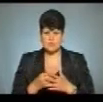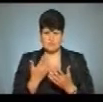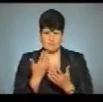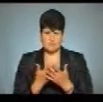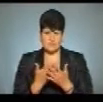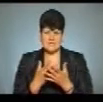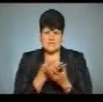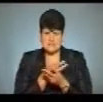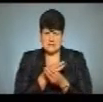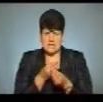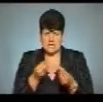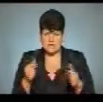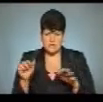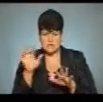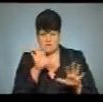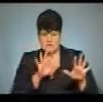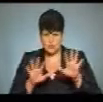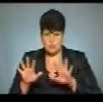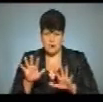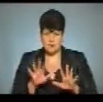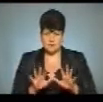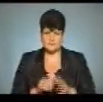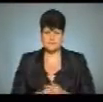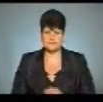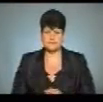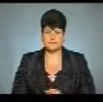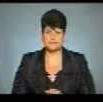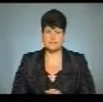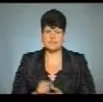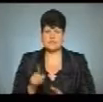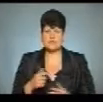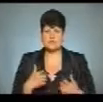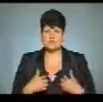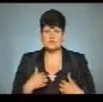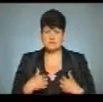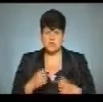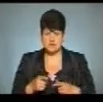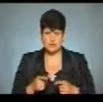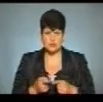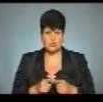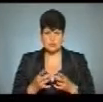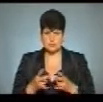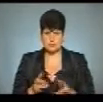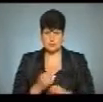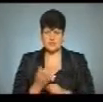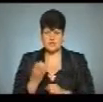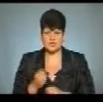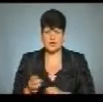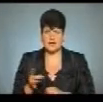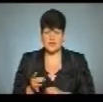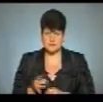зникаючи у суцільній сірій пелені туману. Ще раз, будь ласочка, ти поспішаєш, цього не потрібно робити. Ще раз, будь